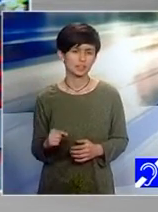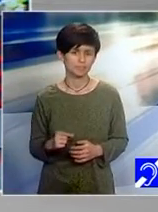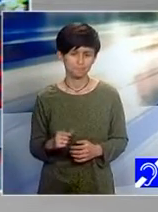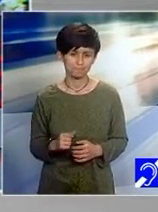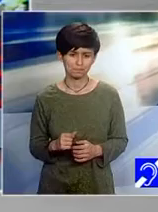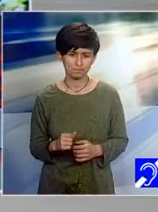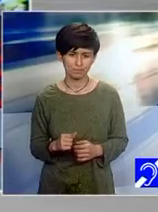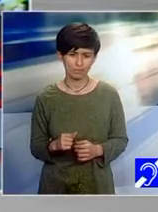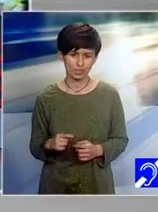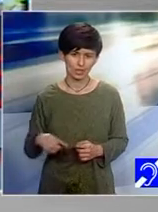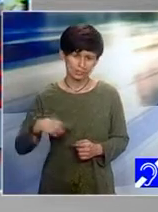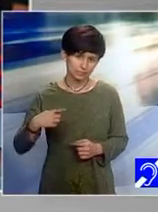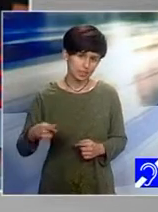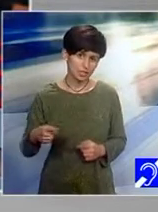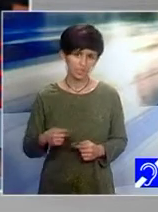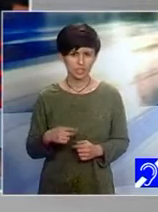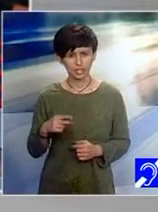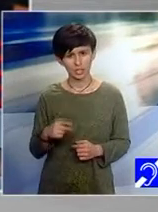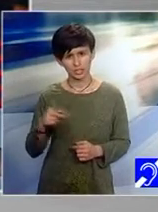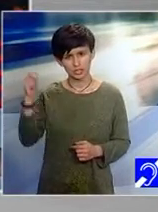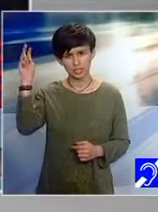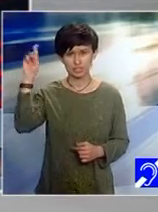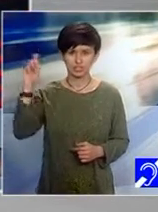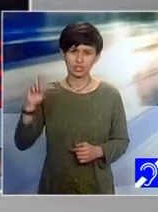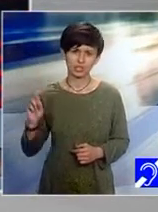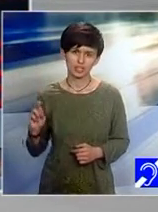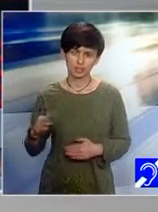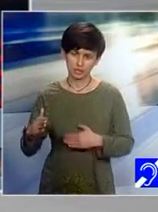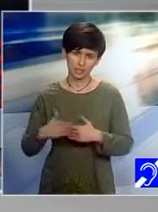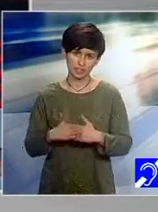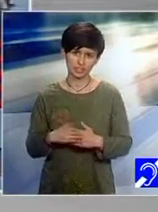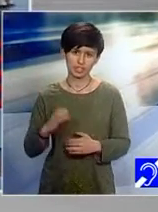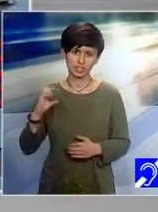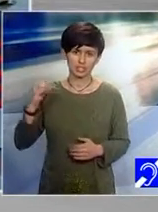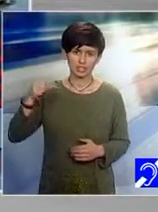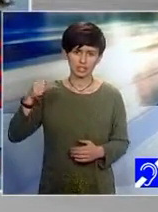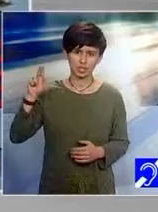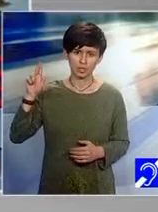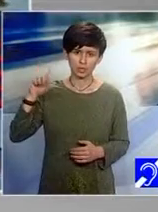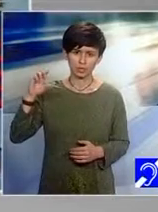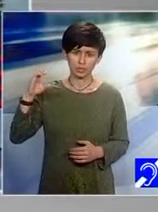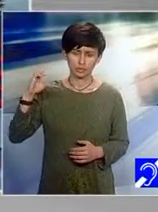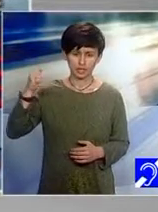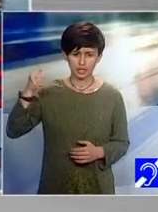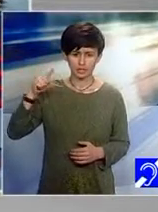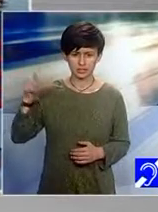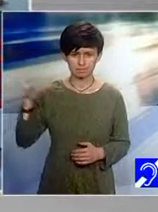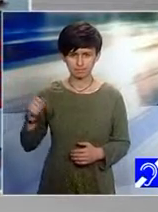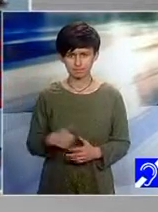a plecat în cealaltă republică vecină din Caucaz, adică Gruzia,